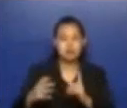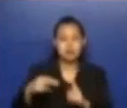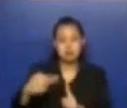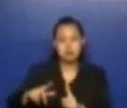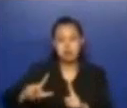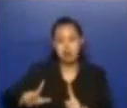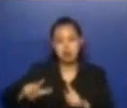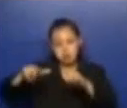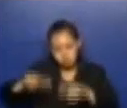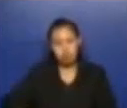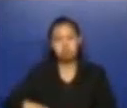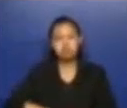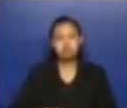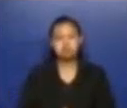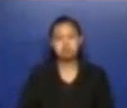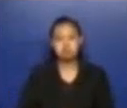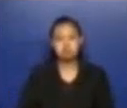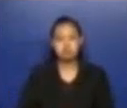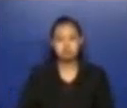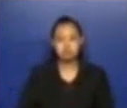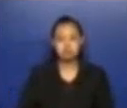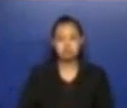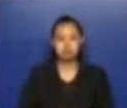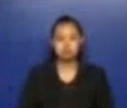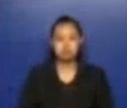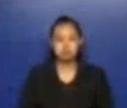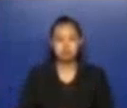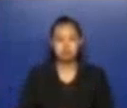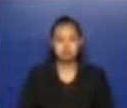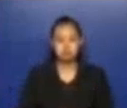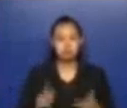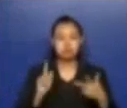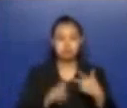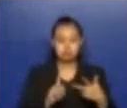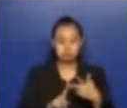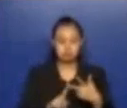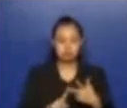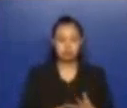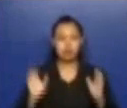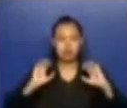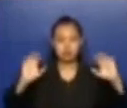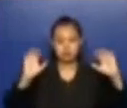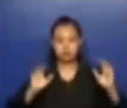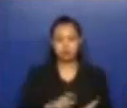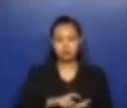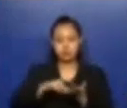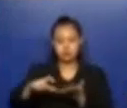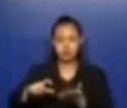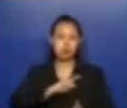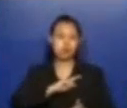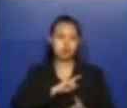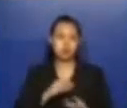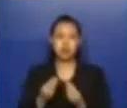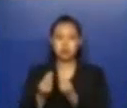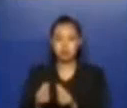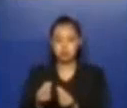ทท่านประธานครับในประการที่3รัฐบาลโอนภารกิจแต่ไม่โอนง